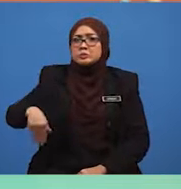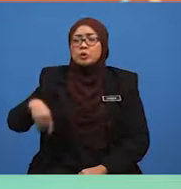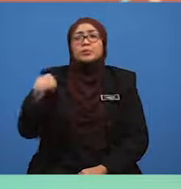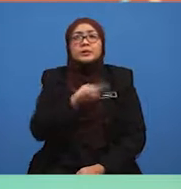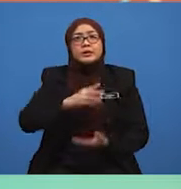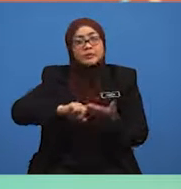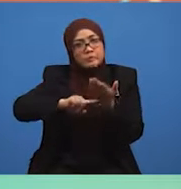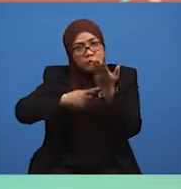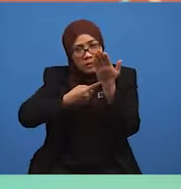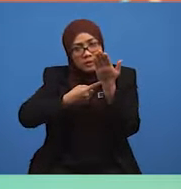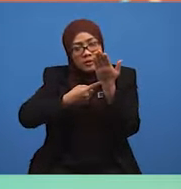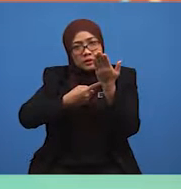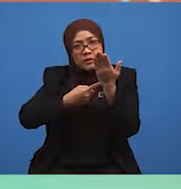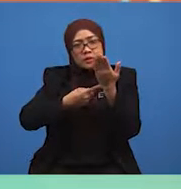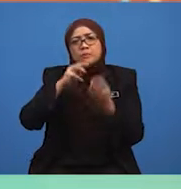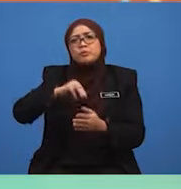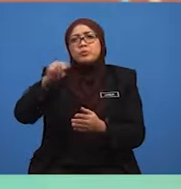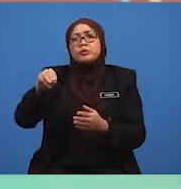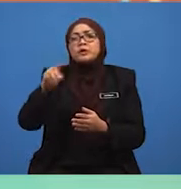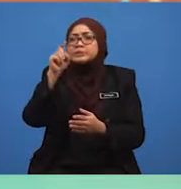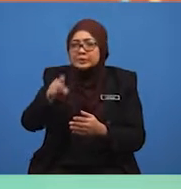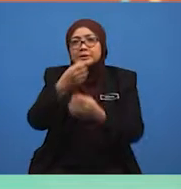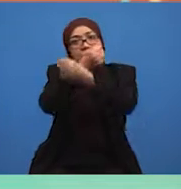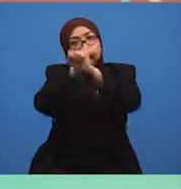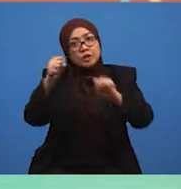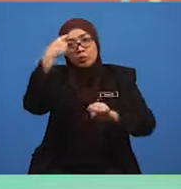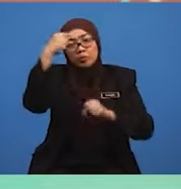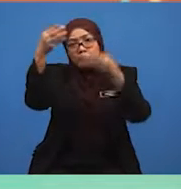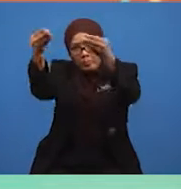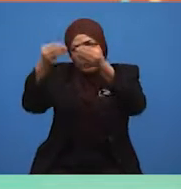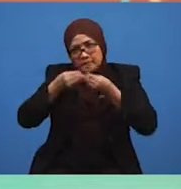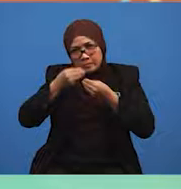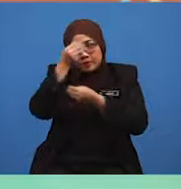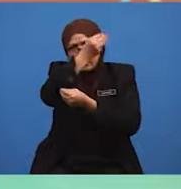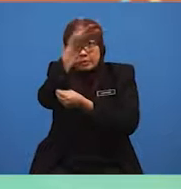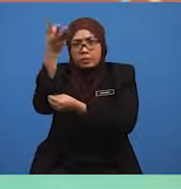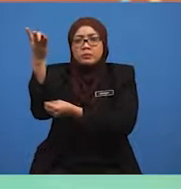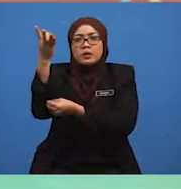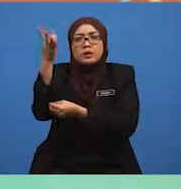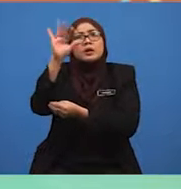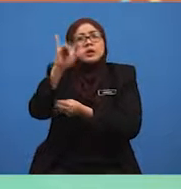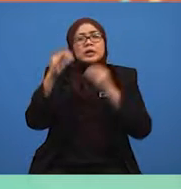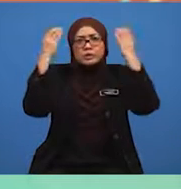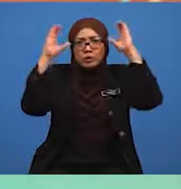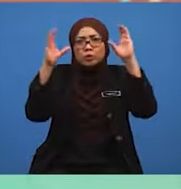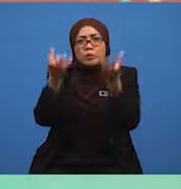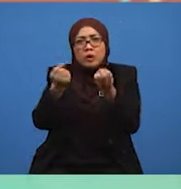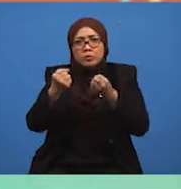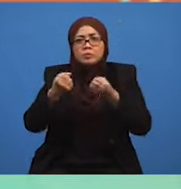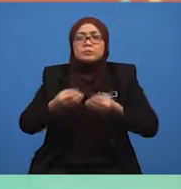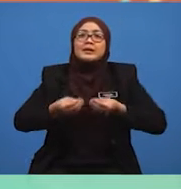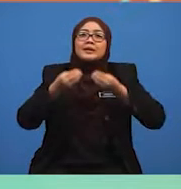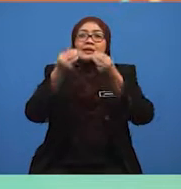bermula, pastikan anda bersedia untuk menerima maklumat yang saya hendak